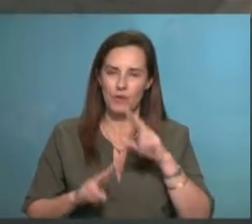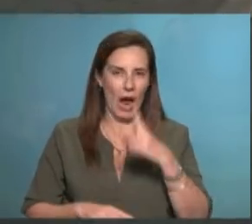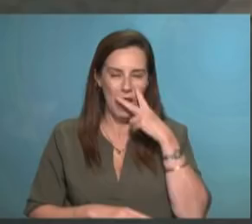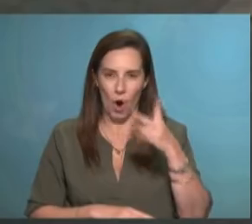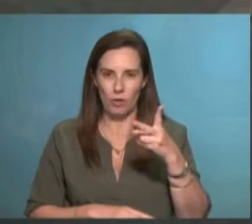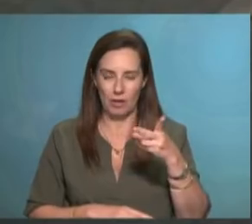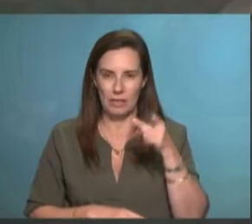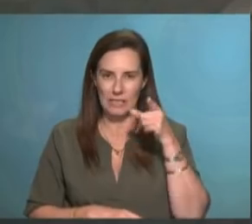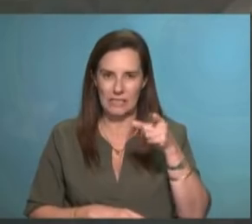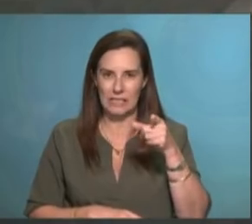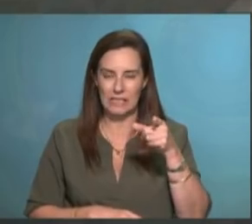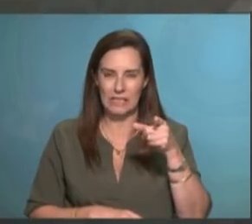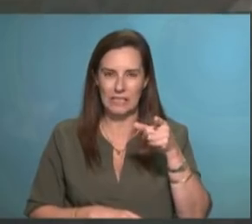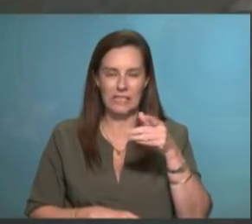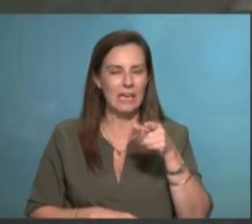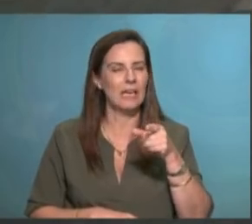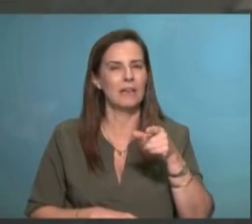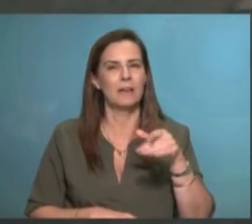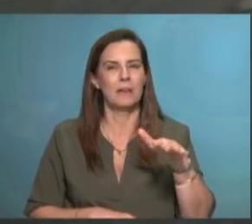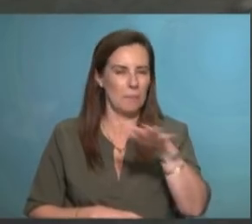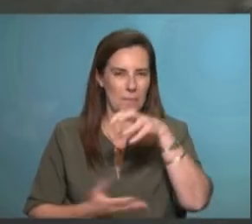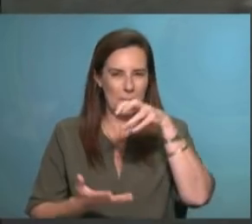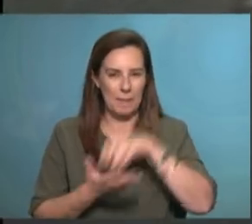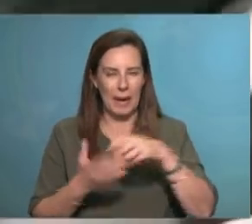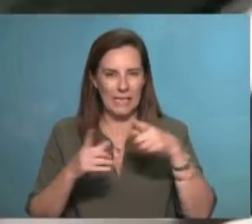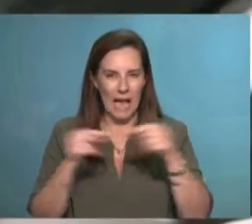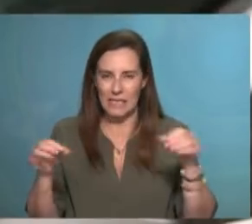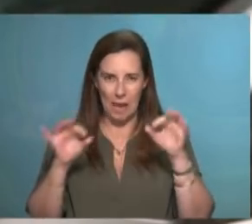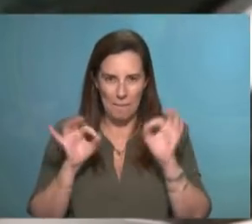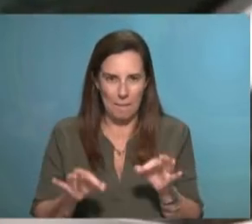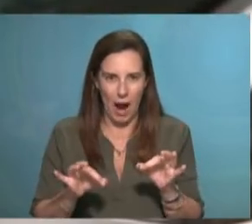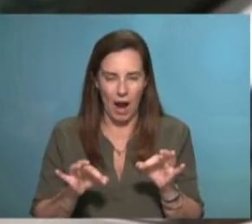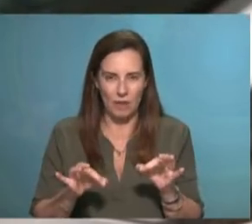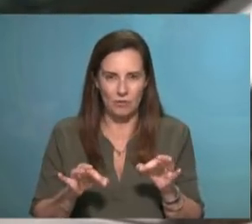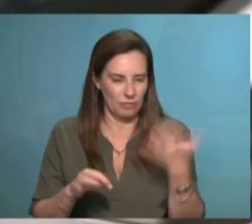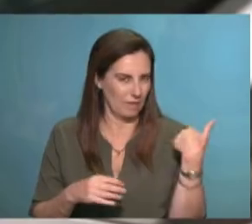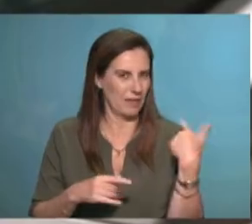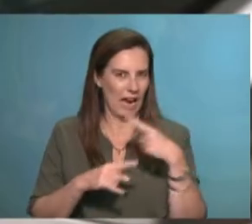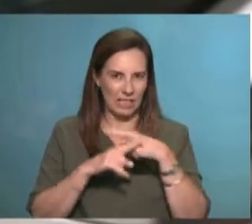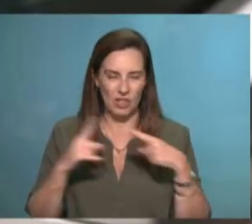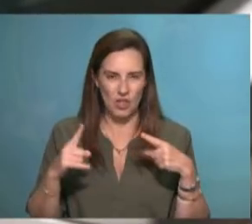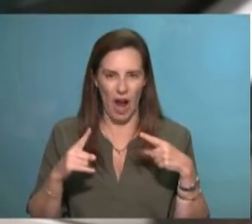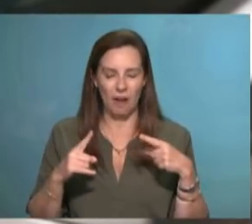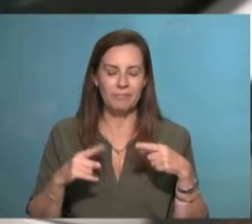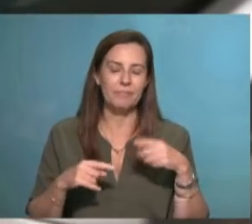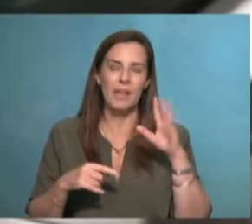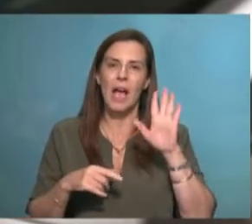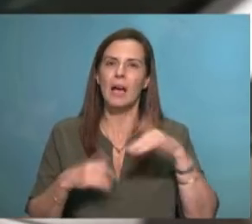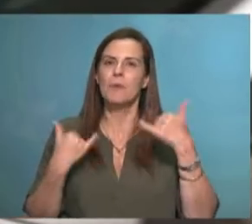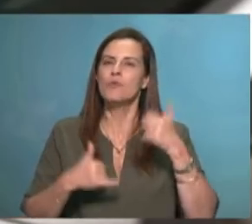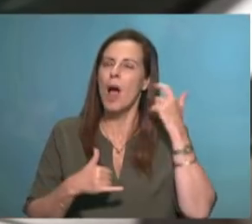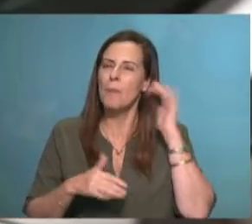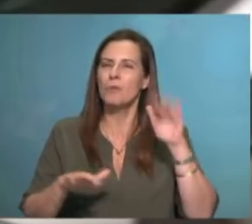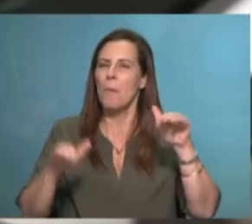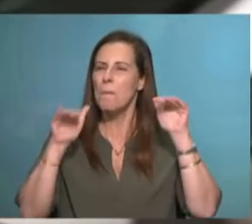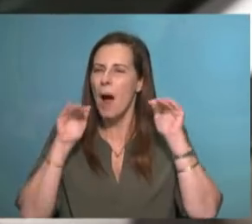תמונות ממזרח למחנה הפליטים אל בורג' במרכז הרצועה, ממש בחצי שעה האחרונה, ושמענו היום את הברכות רומי, גם